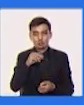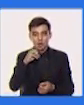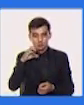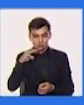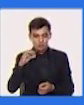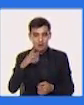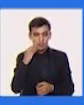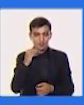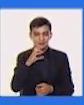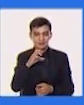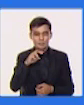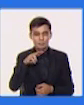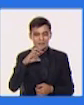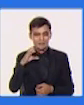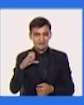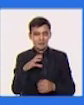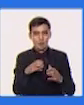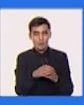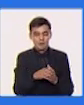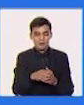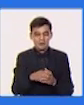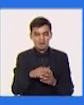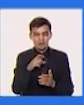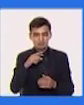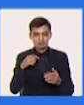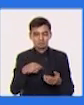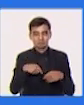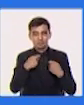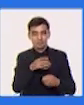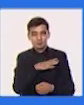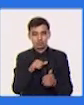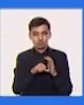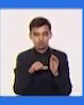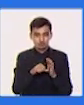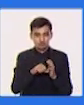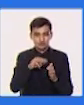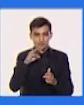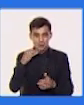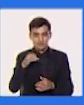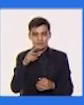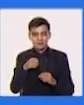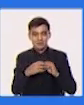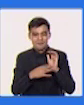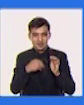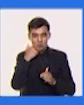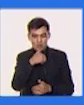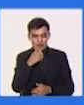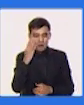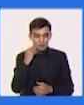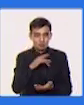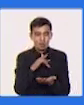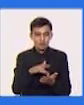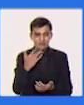CPS компаниясына беру мәселесіне келсек, Еңбек кодексіне сәйкес және 6 маусым 2019 жылғы Алматы қаласы